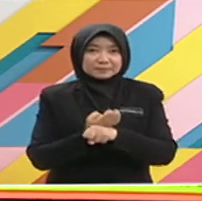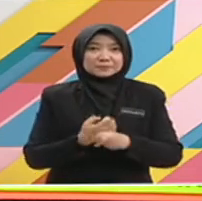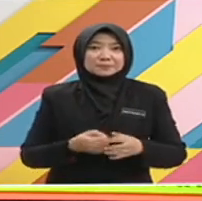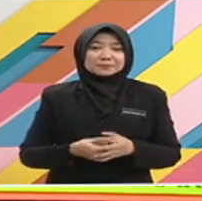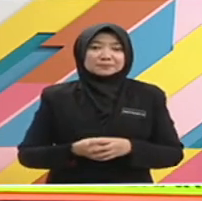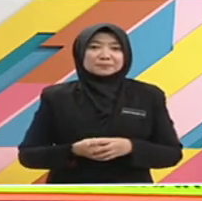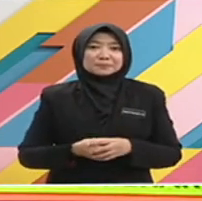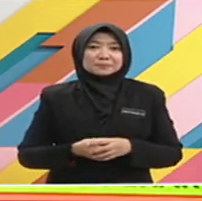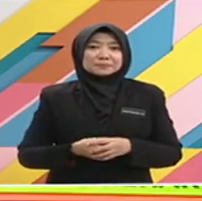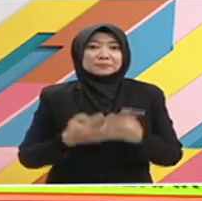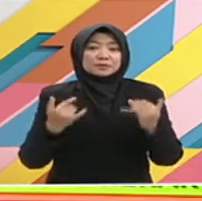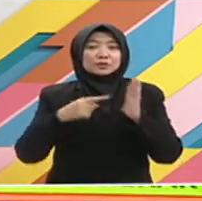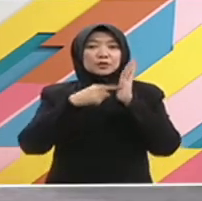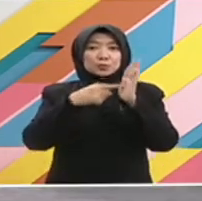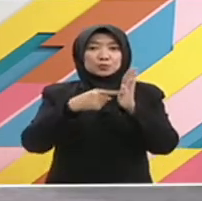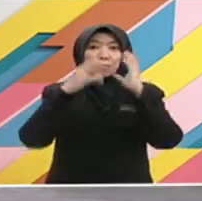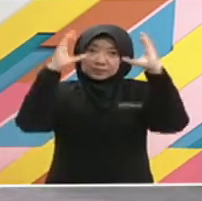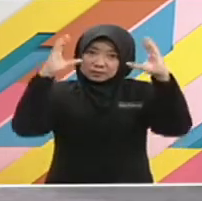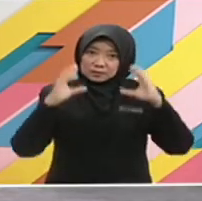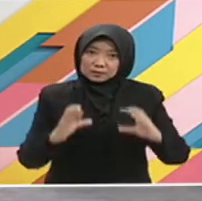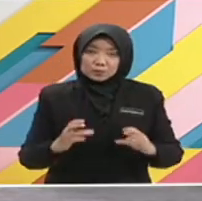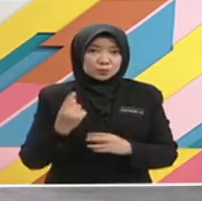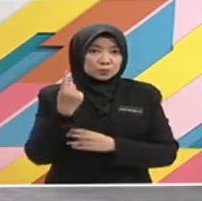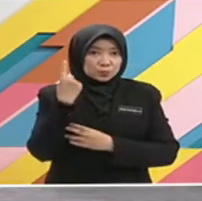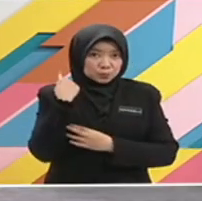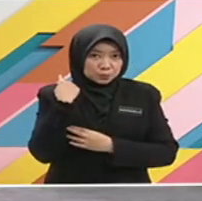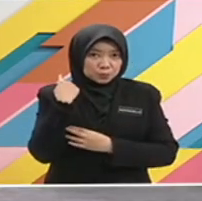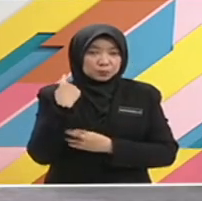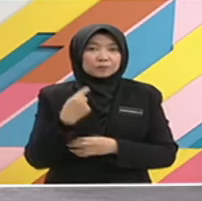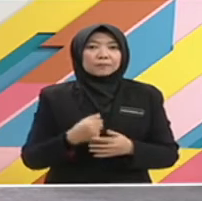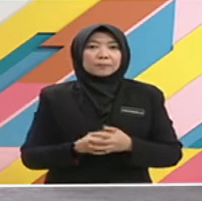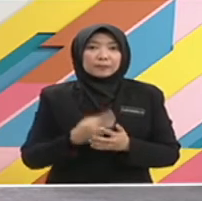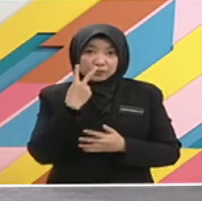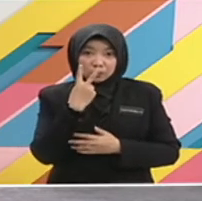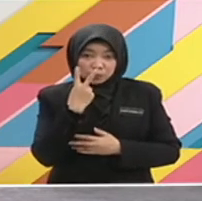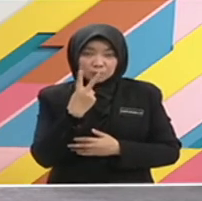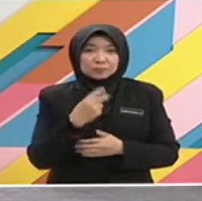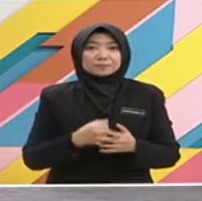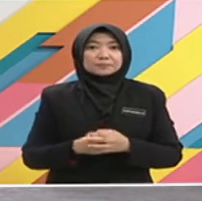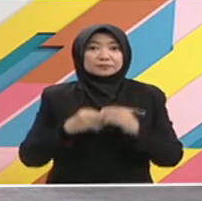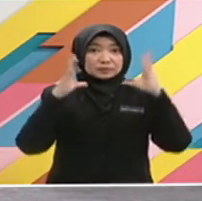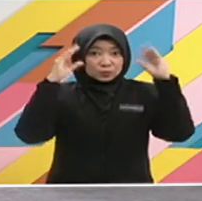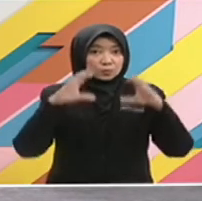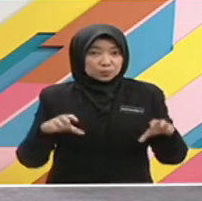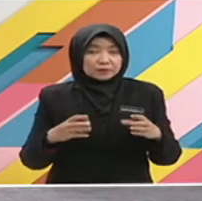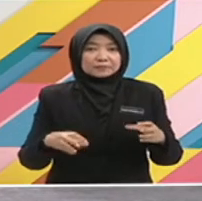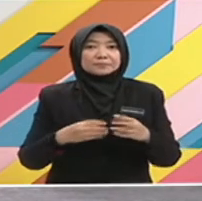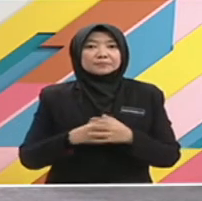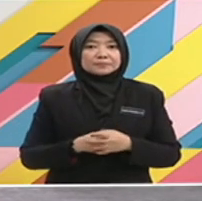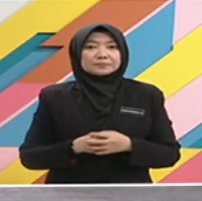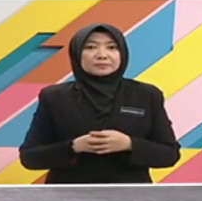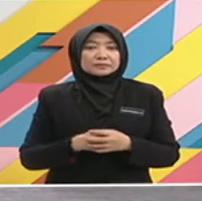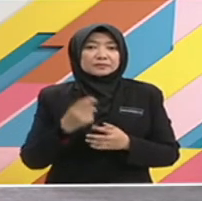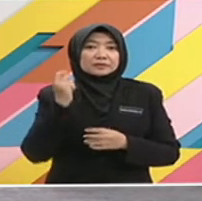akan tunjuk demonstrasi dulu bagaimana kita nak buat teknik lipatan dan guntingan. Baik. Tadi dalam trivia pun ada nyatakan